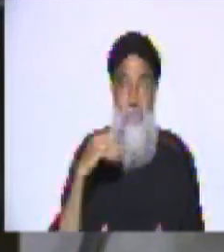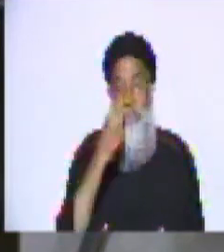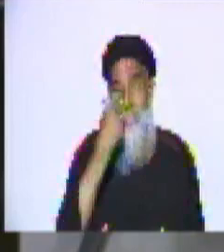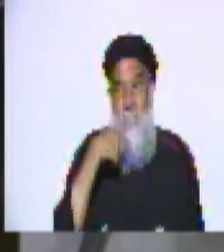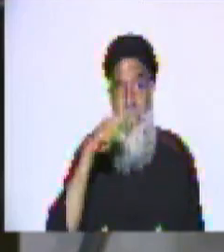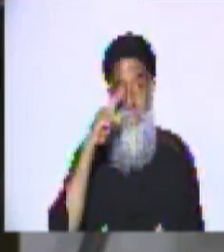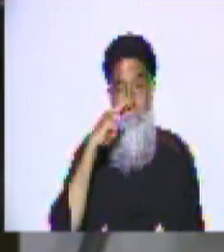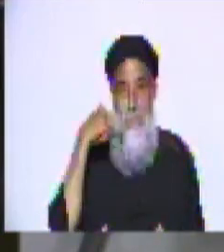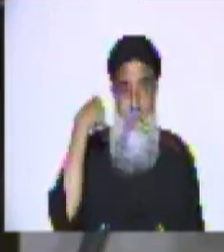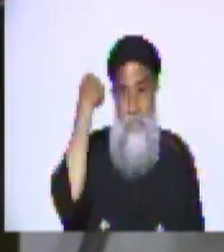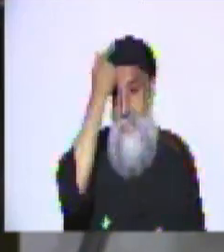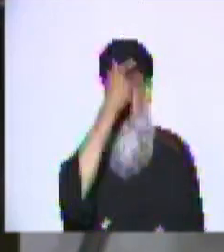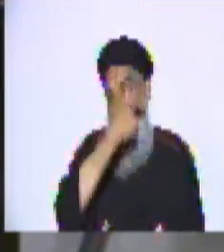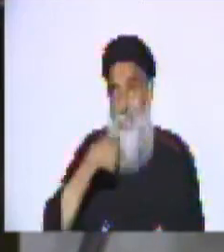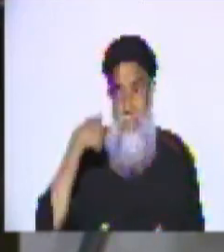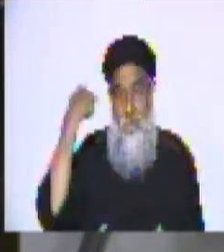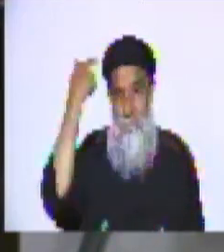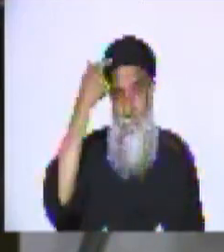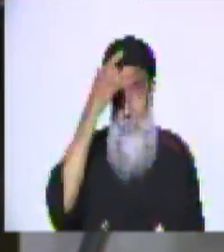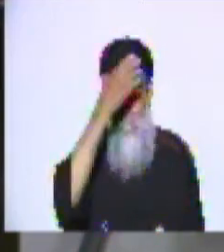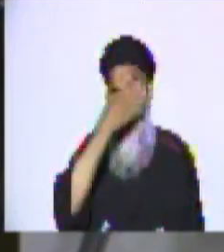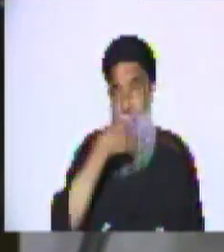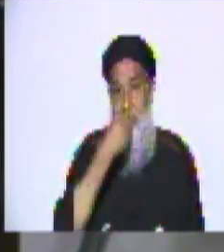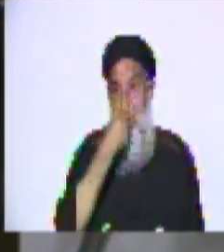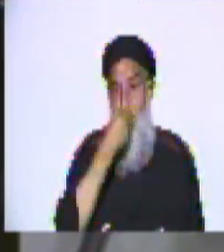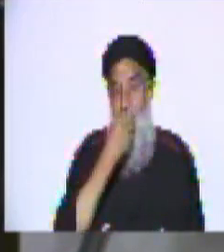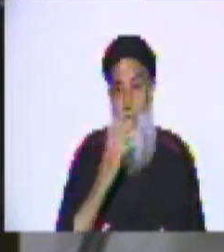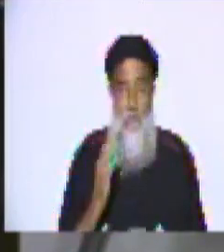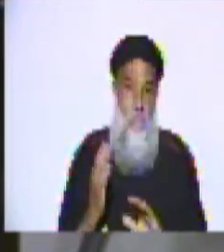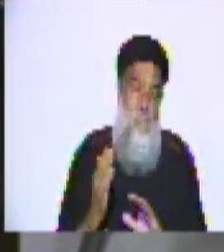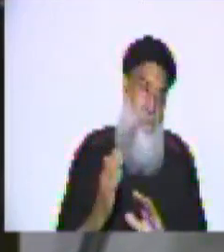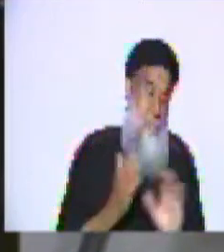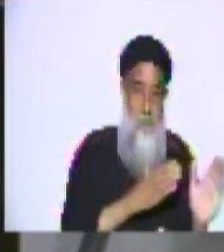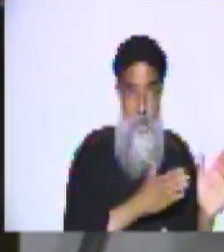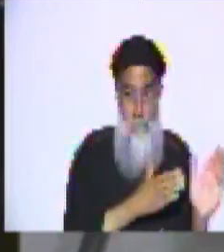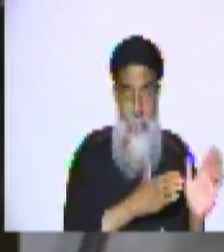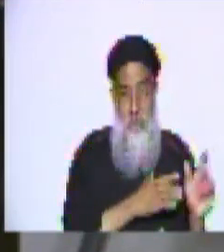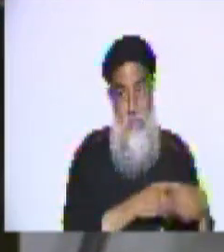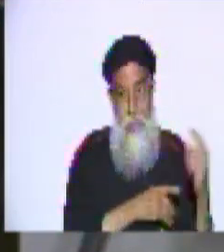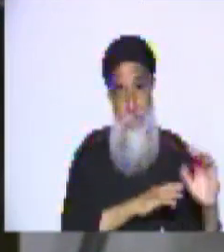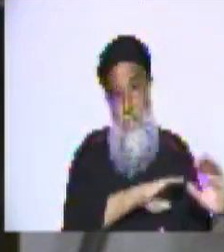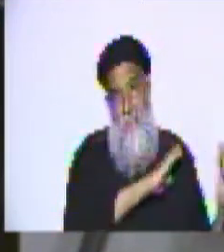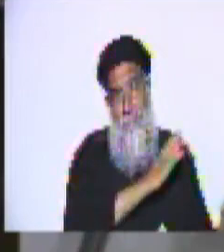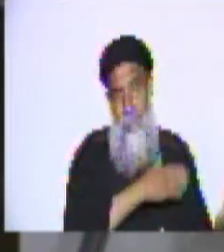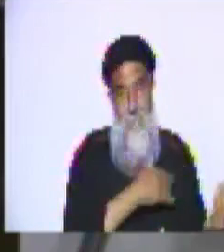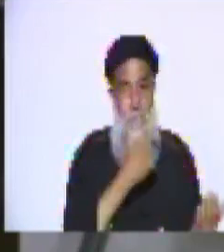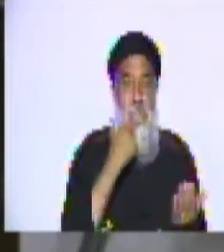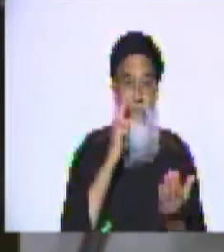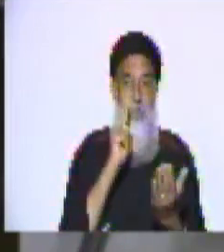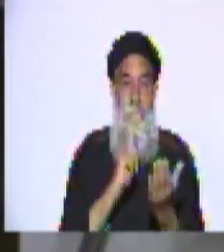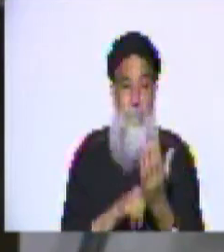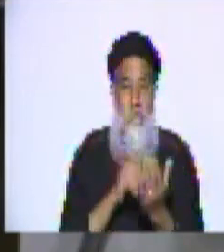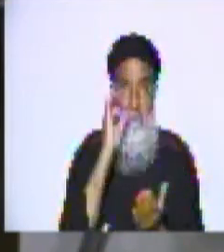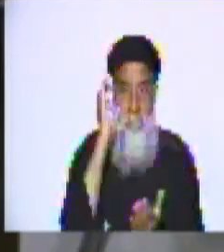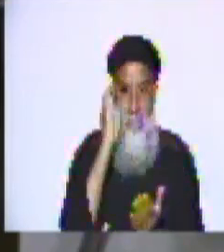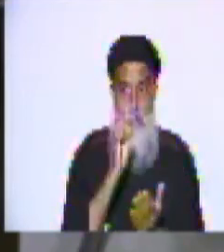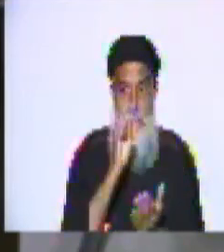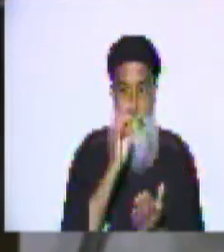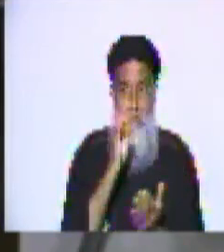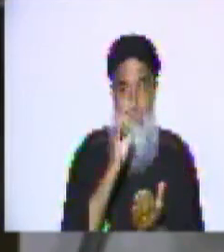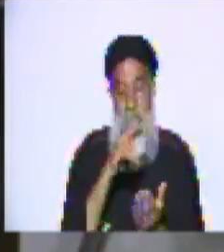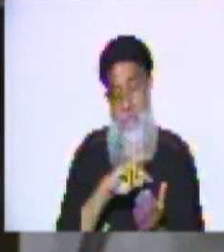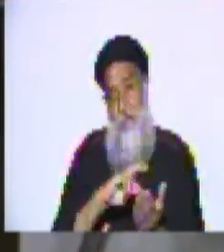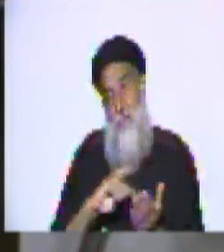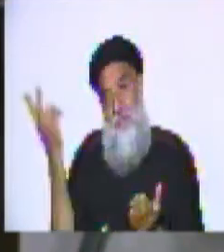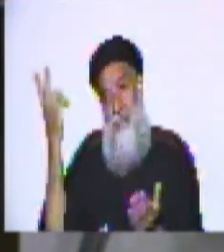كلامه عن صفات الفريسيين خارج الإيمان الحقيقي أو الصادق أو المظبوط،